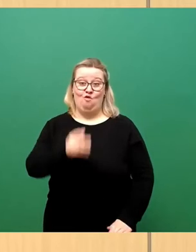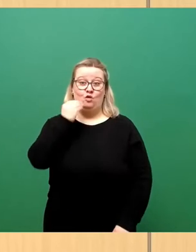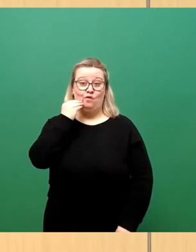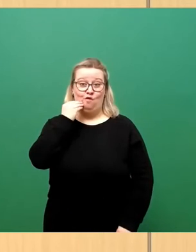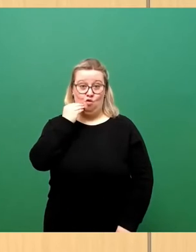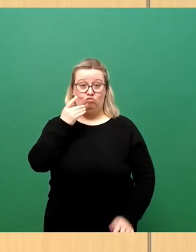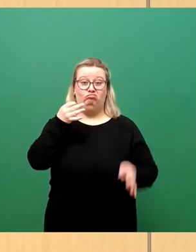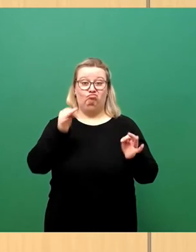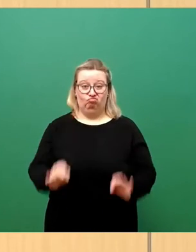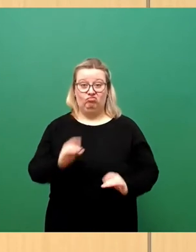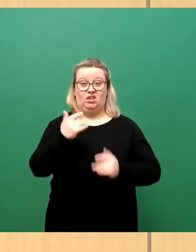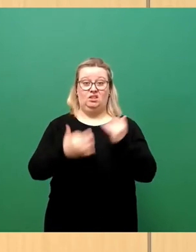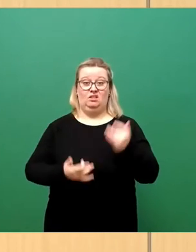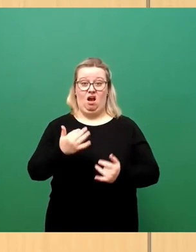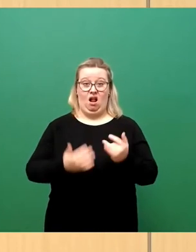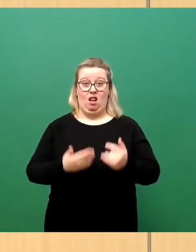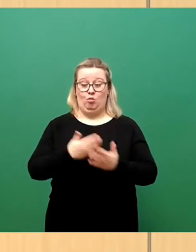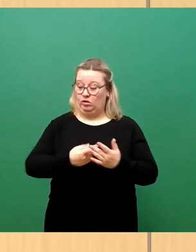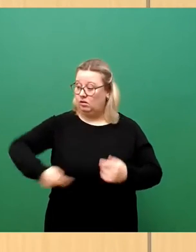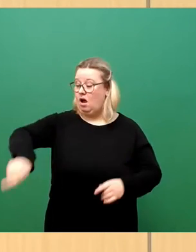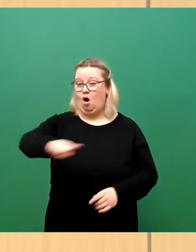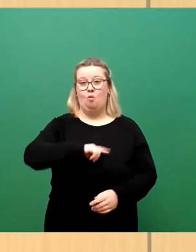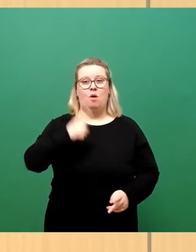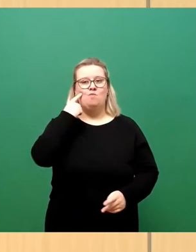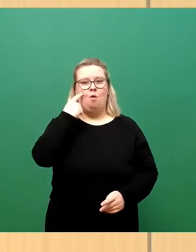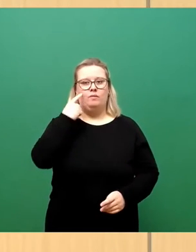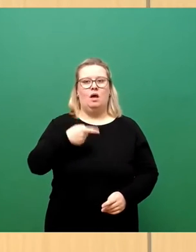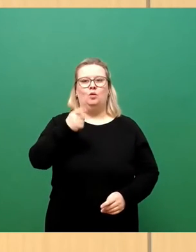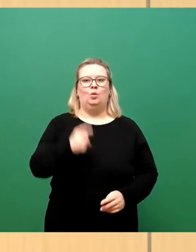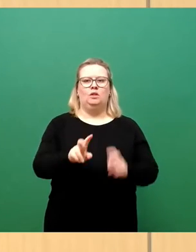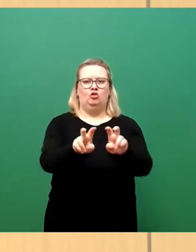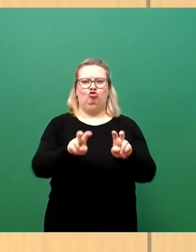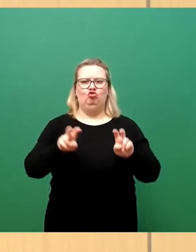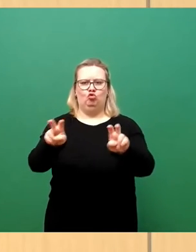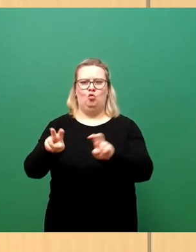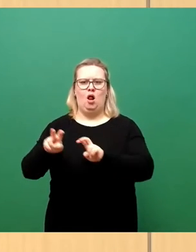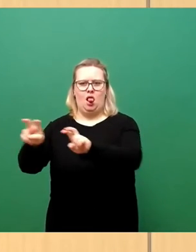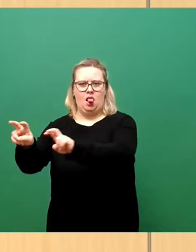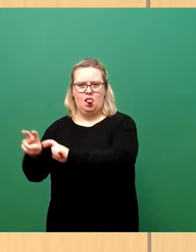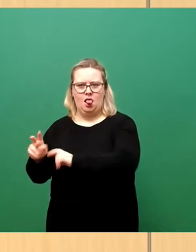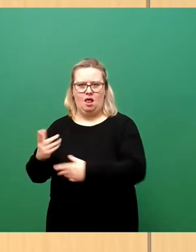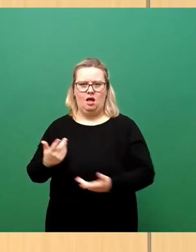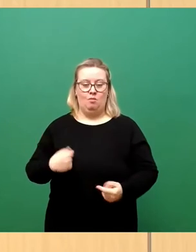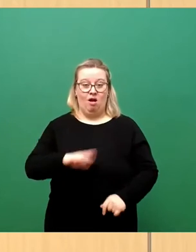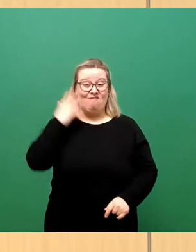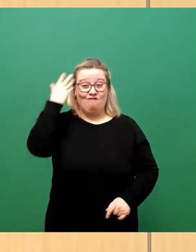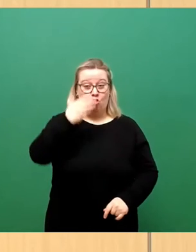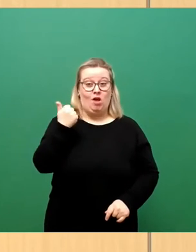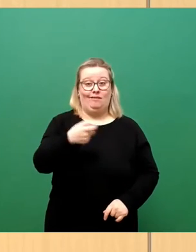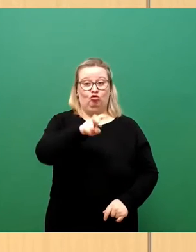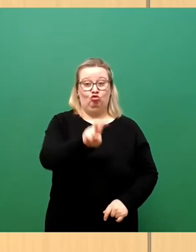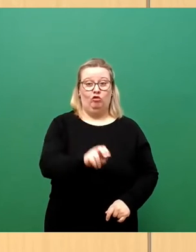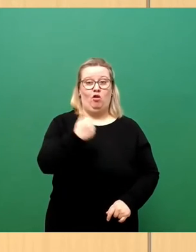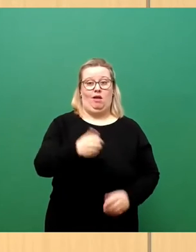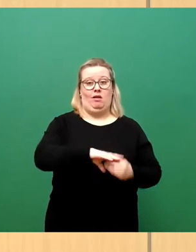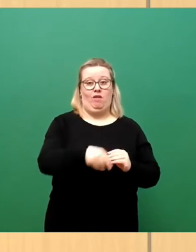große Zahl. In diesem Raum, wenn man mal schaut, stehen ungefähr 100 Stühle. Stellen wir uns mal vor, jeder dieser Stuhl steht für eine Familie oder